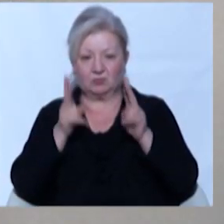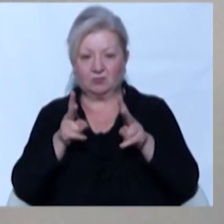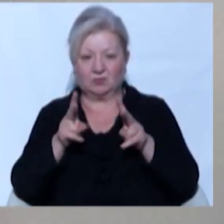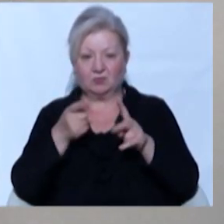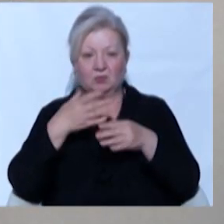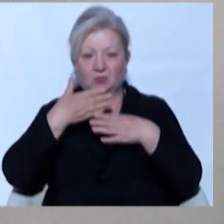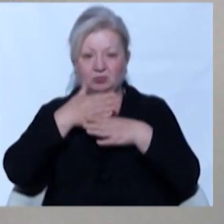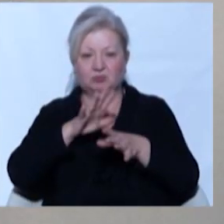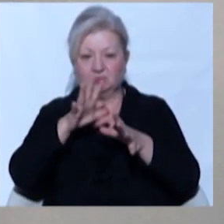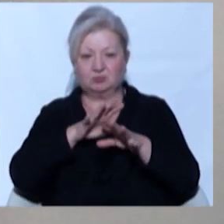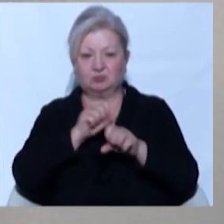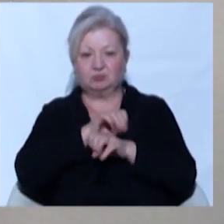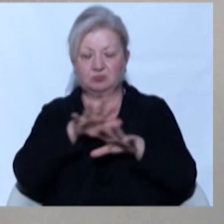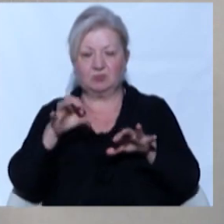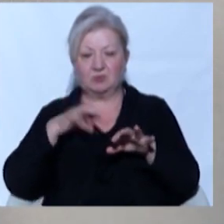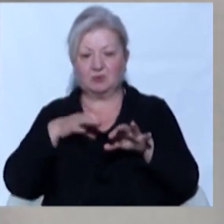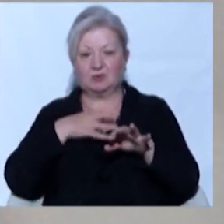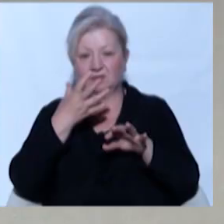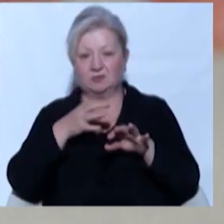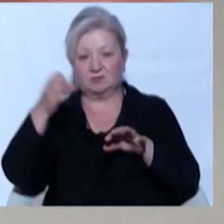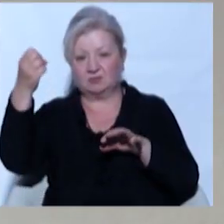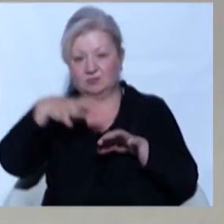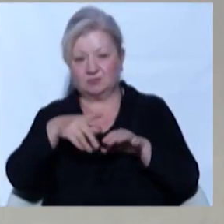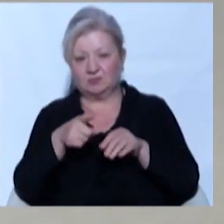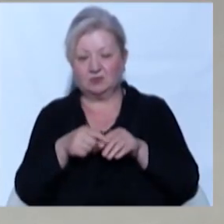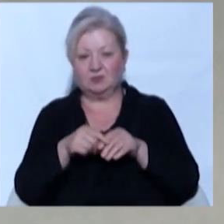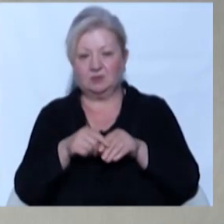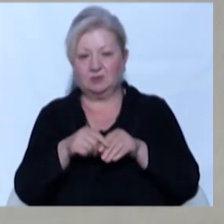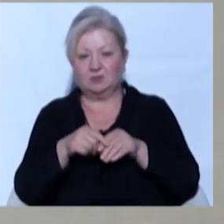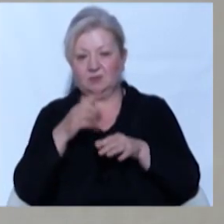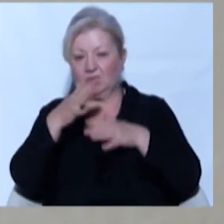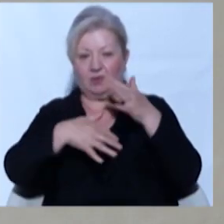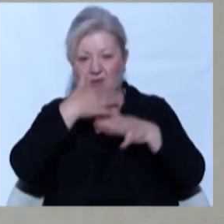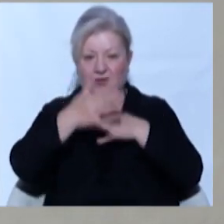რომ თეთრი სინათლე დაიშალა სხვადასხვა ფერებად და რობოტს უკვე